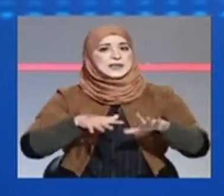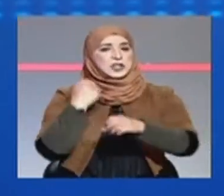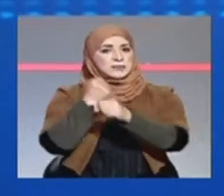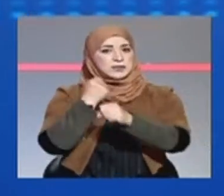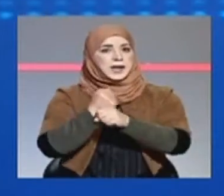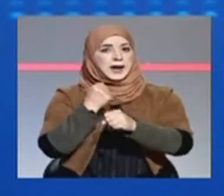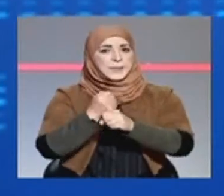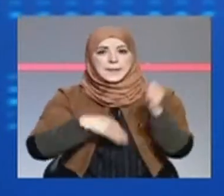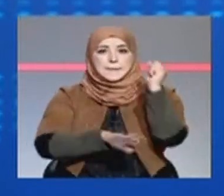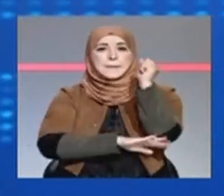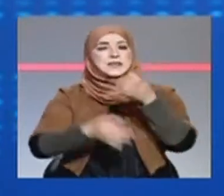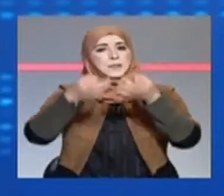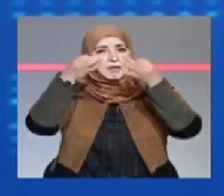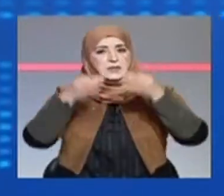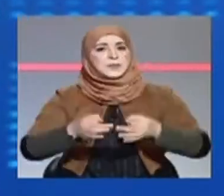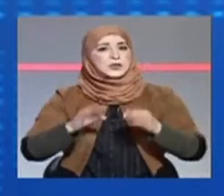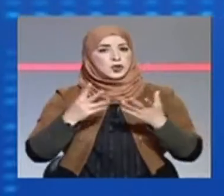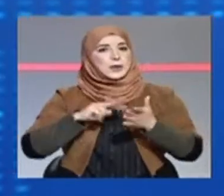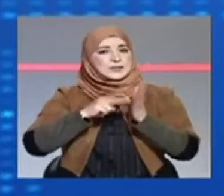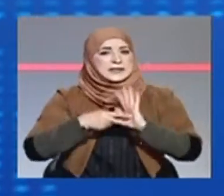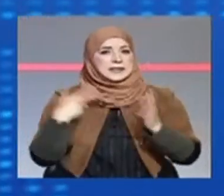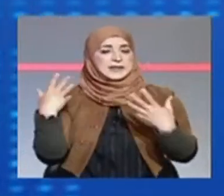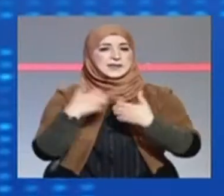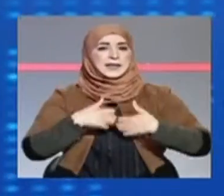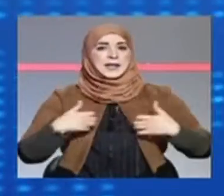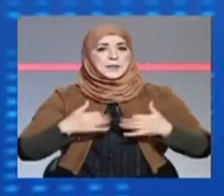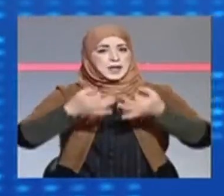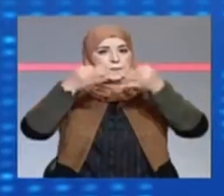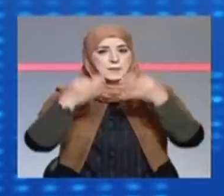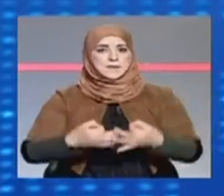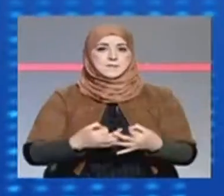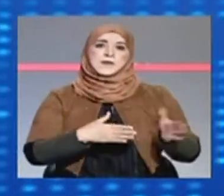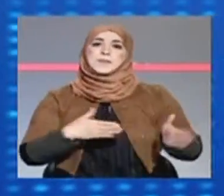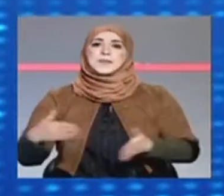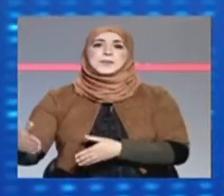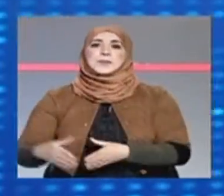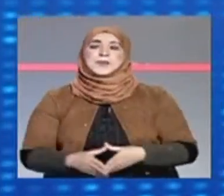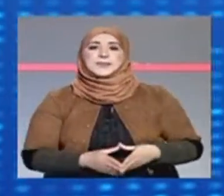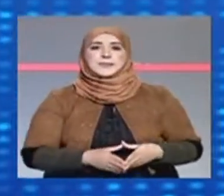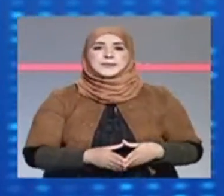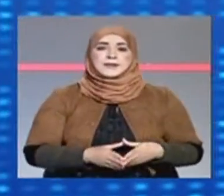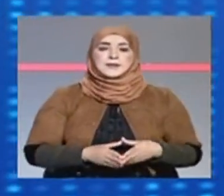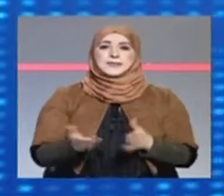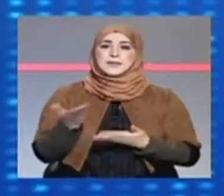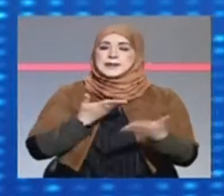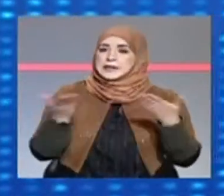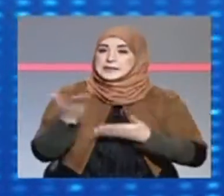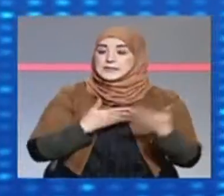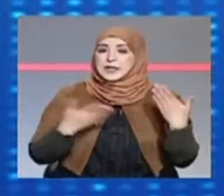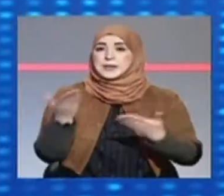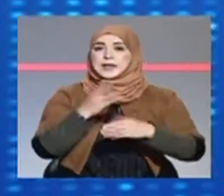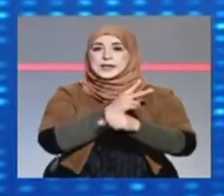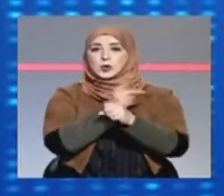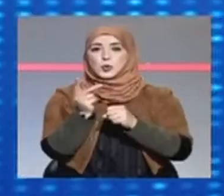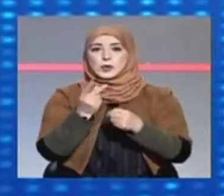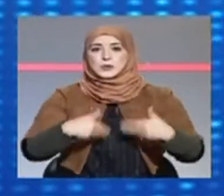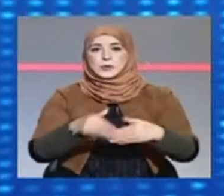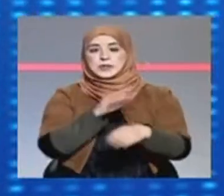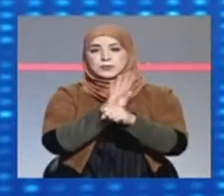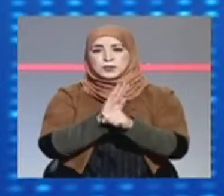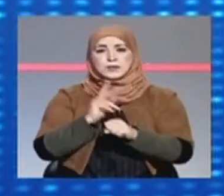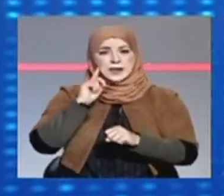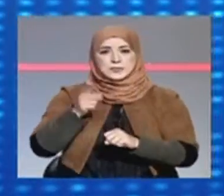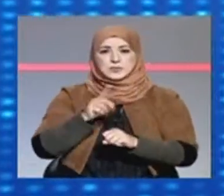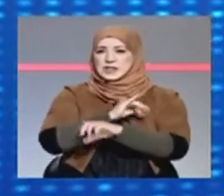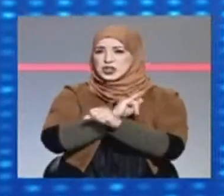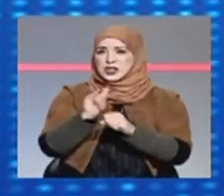تقوم اساسا على المعايير العلميه الصرف تفاعلا مع خطوره الوضع الوبائي الذي لا يتحسن